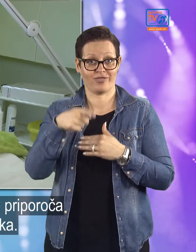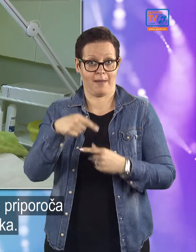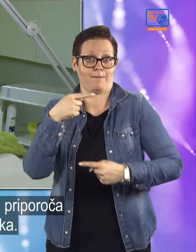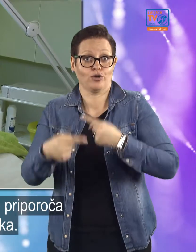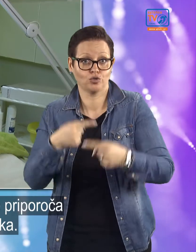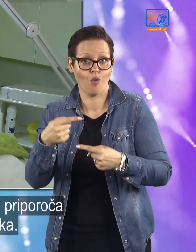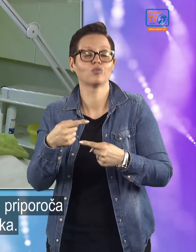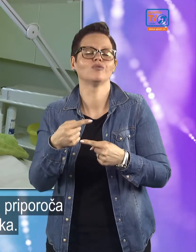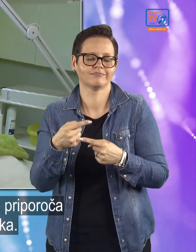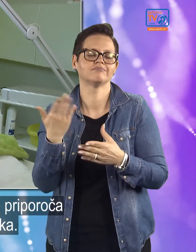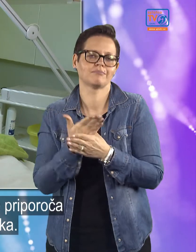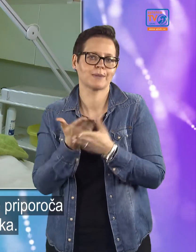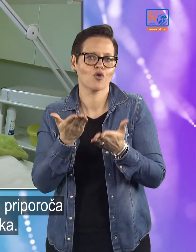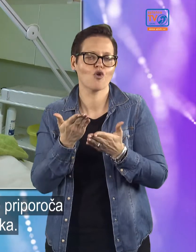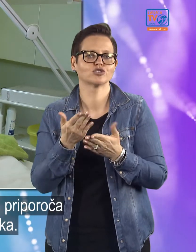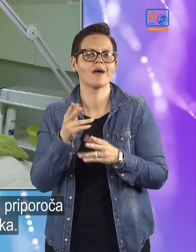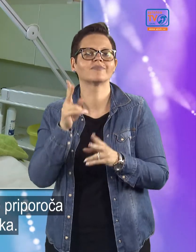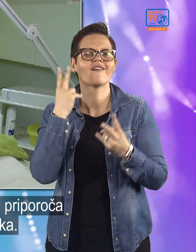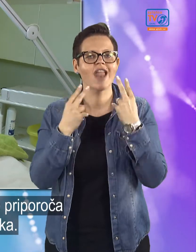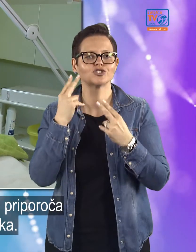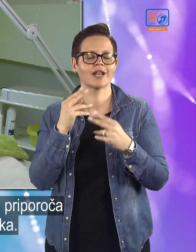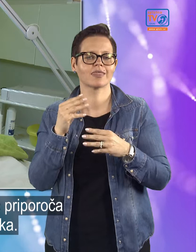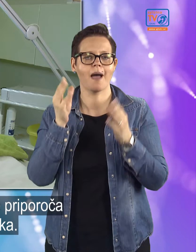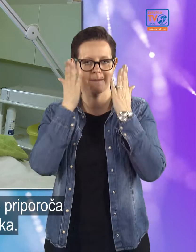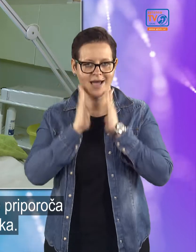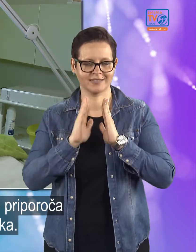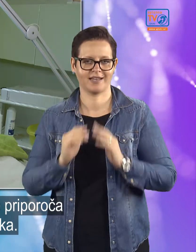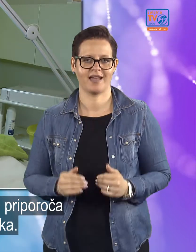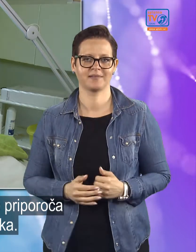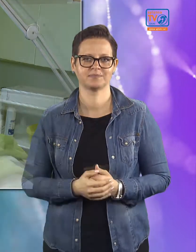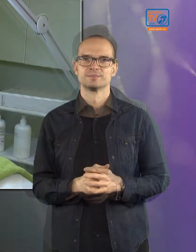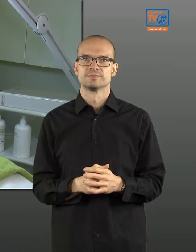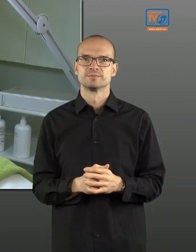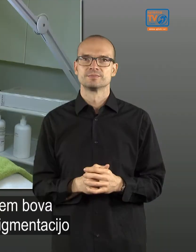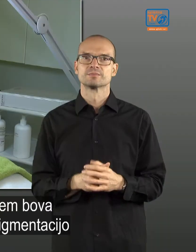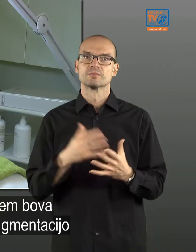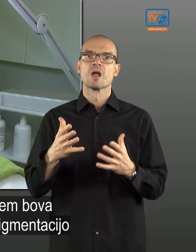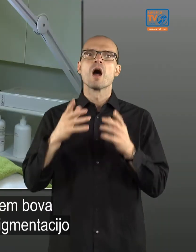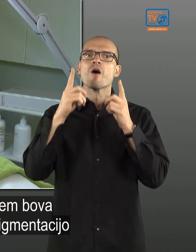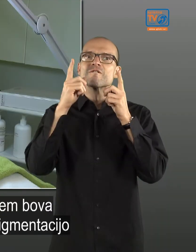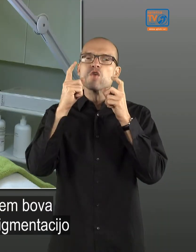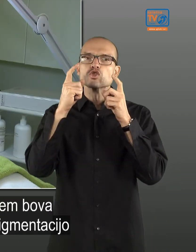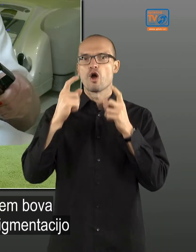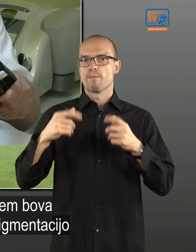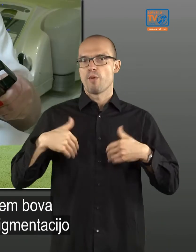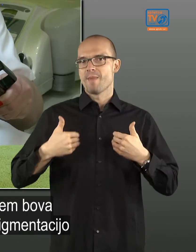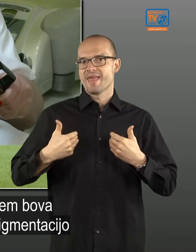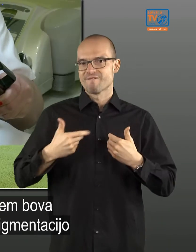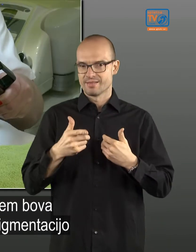V tem postopku se priporoča vlažilna maska. S fotopomlajevanjem